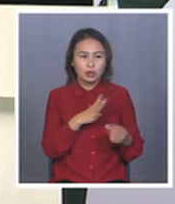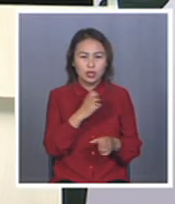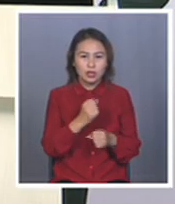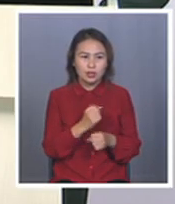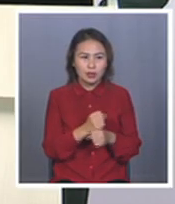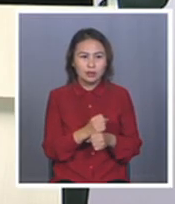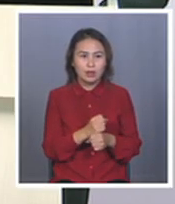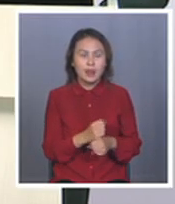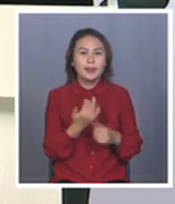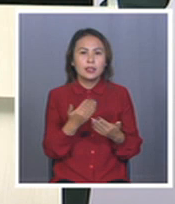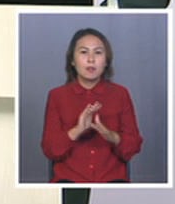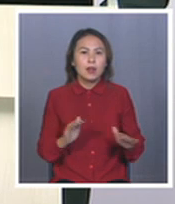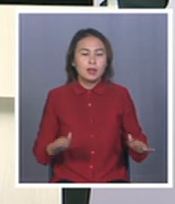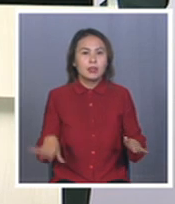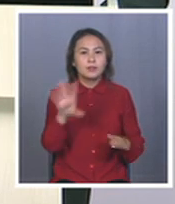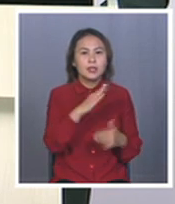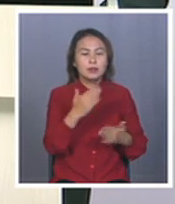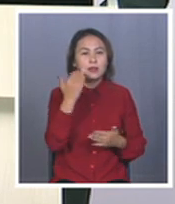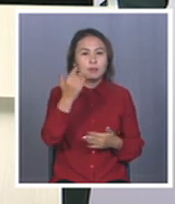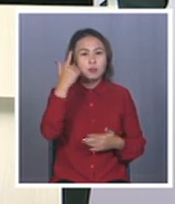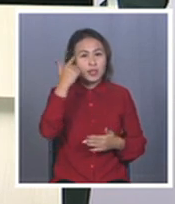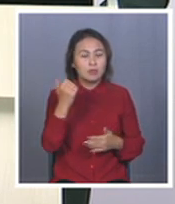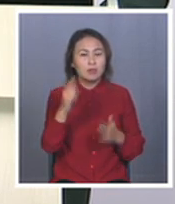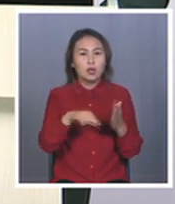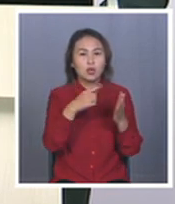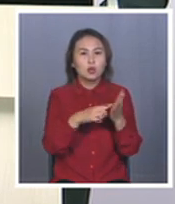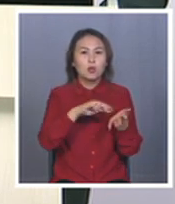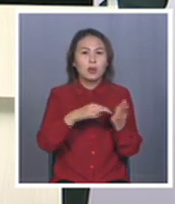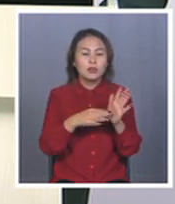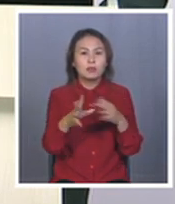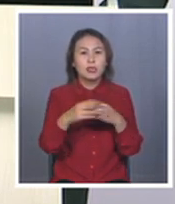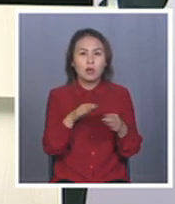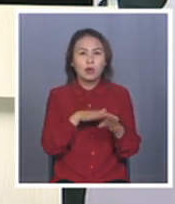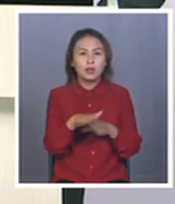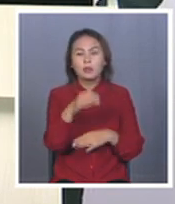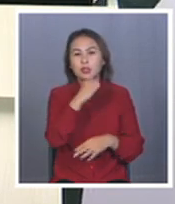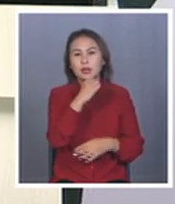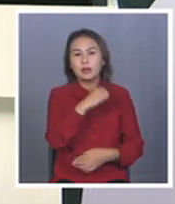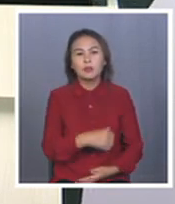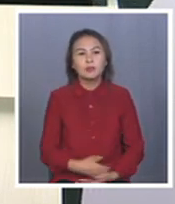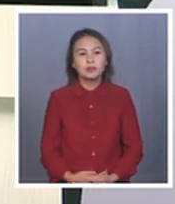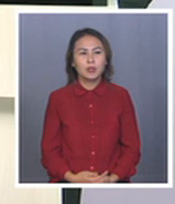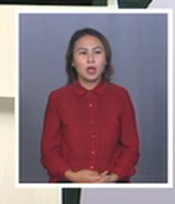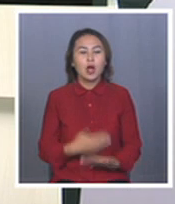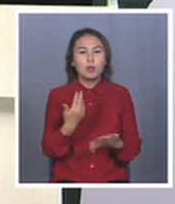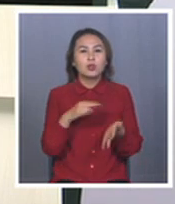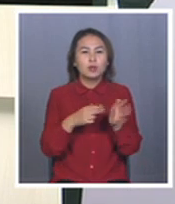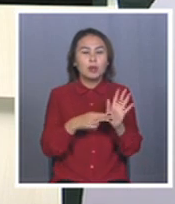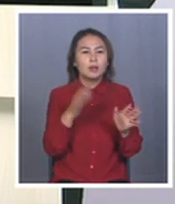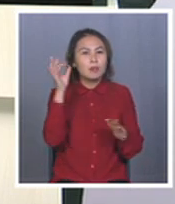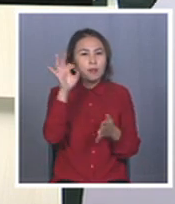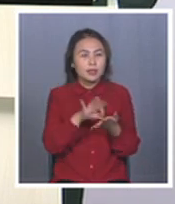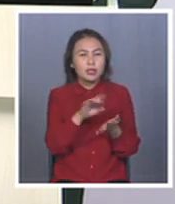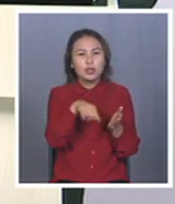Енді балалар, сен білесің бе жобасын? Бірге орындап шығайық. Бұл жобаның мақсаты – сұрақ